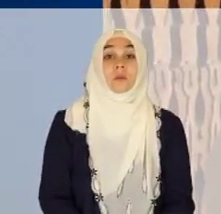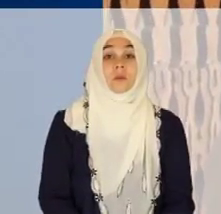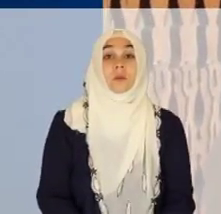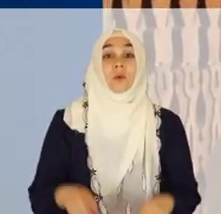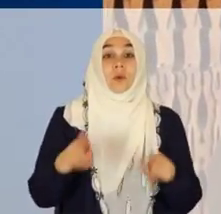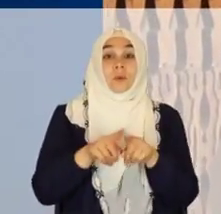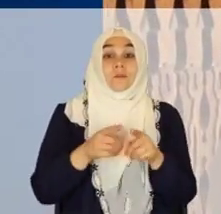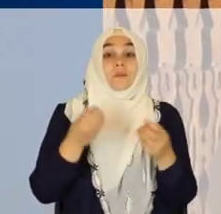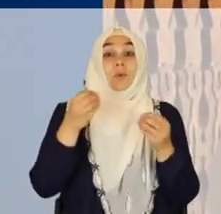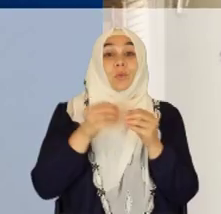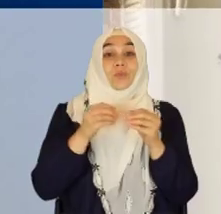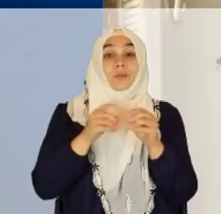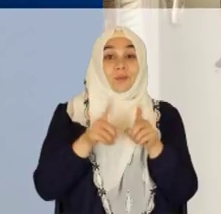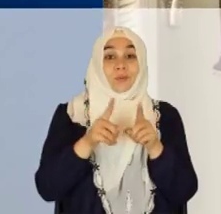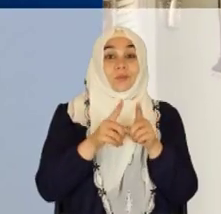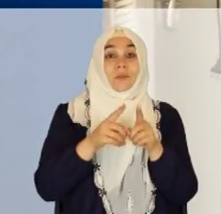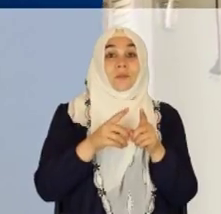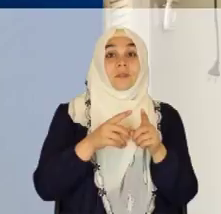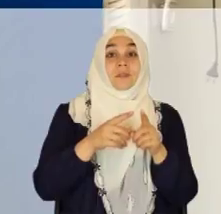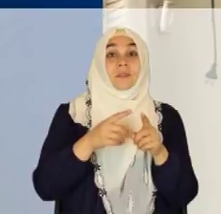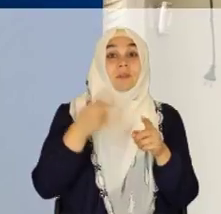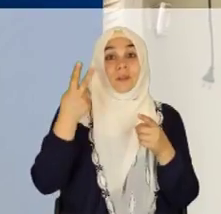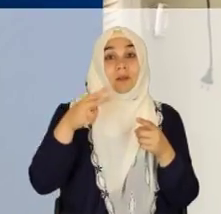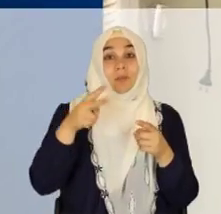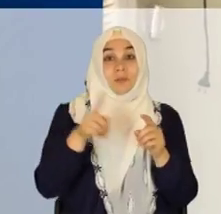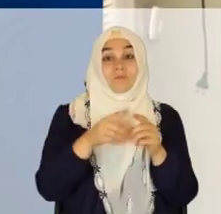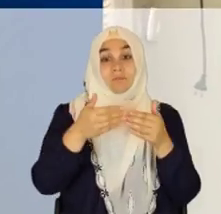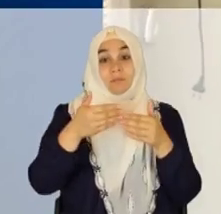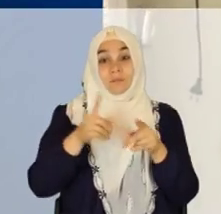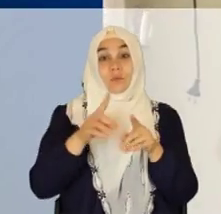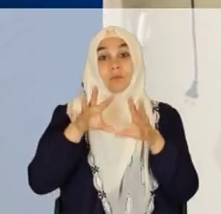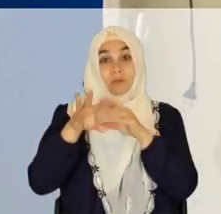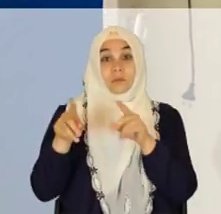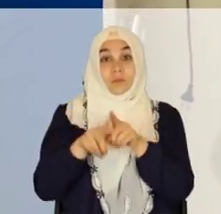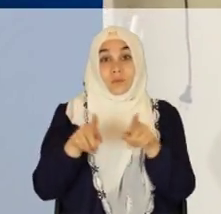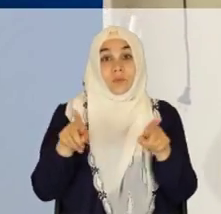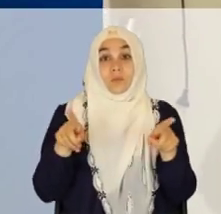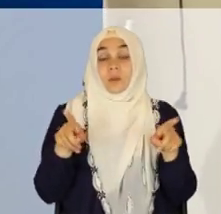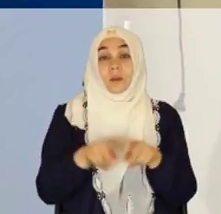Boring yana 10 tasini bu yoqqa qo'shaylik. 20 tasini qo'shaylik, baribir.